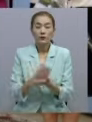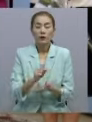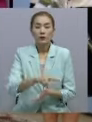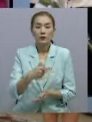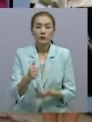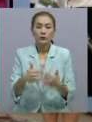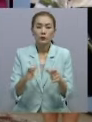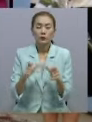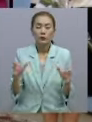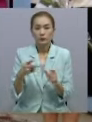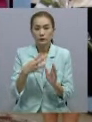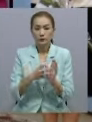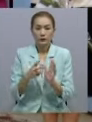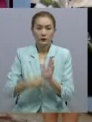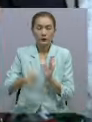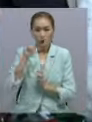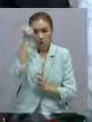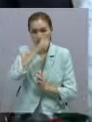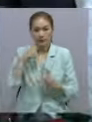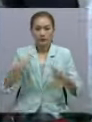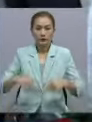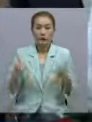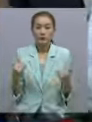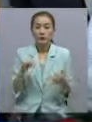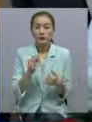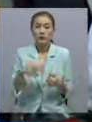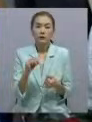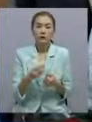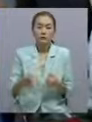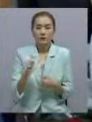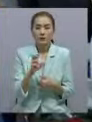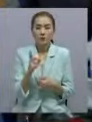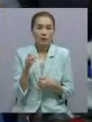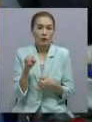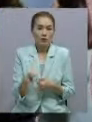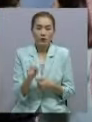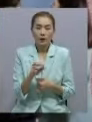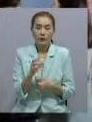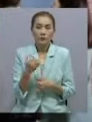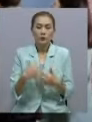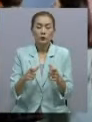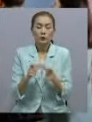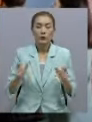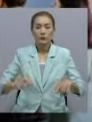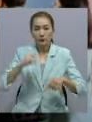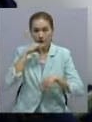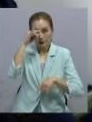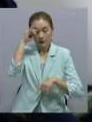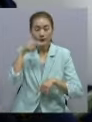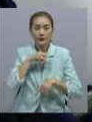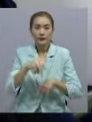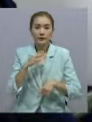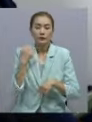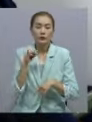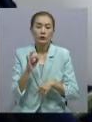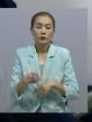орта мектебіне 1980 жылы түлеп ұшқан. Бүгінде Индер ауданы Есбол ауылындағы Жамбыл орта мектебінде қазақ тілі мен әдебиеті